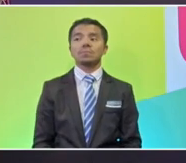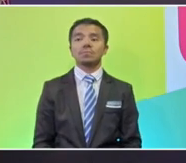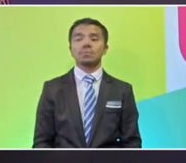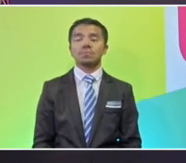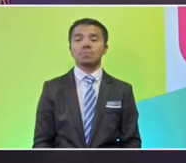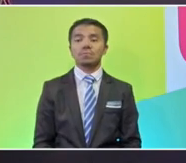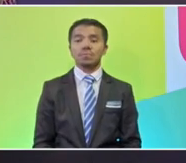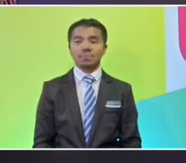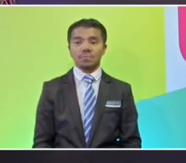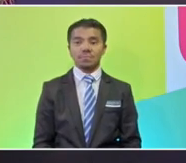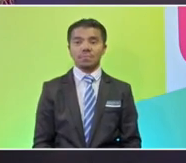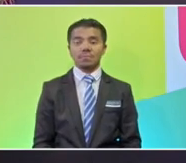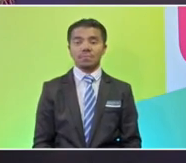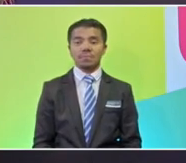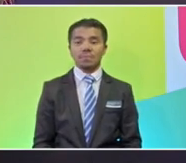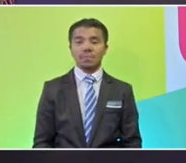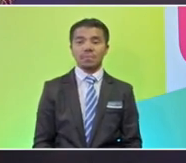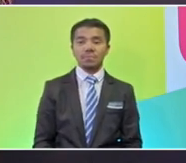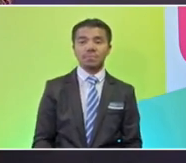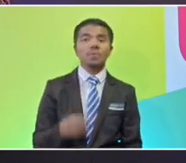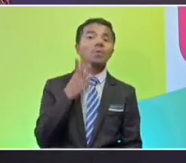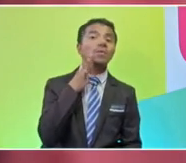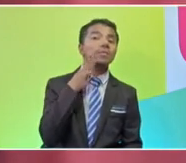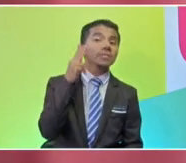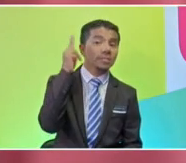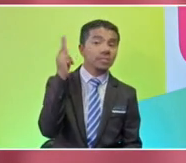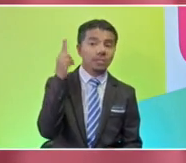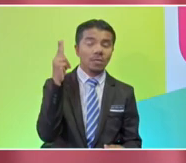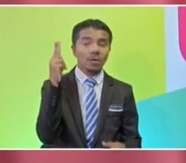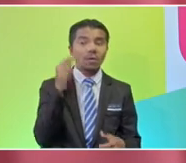kita pergi kepada yang hijau nih bahagian